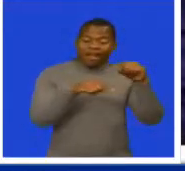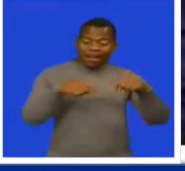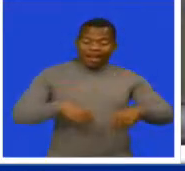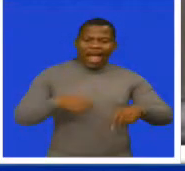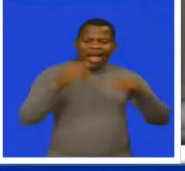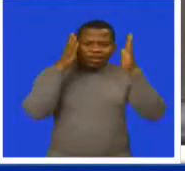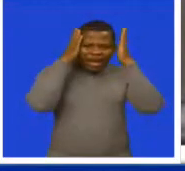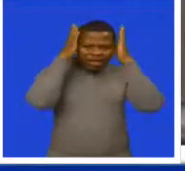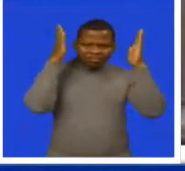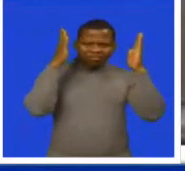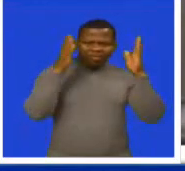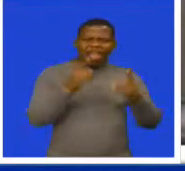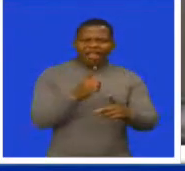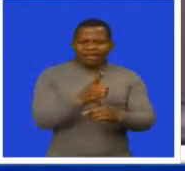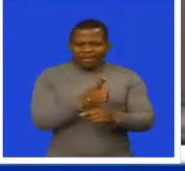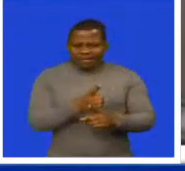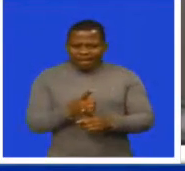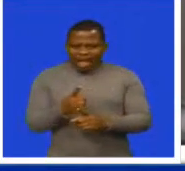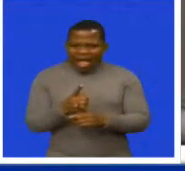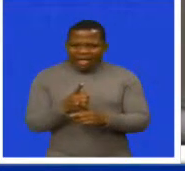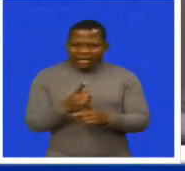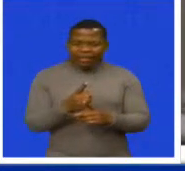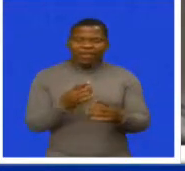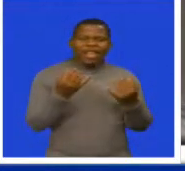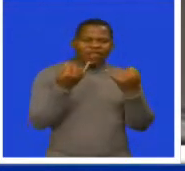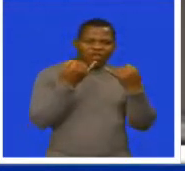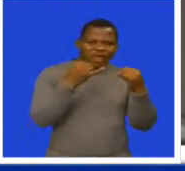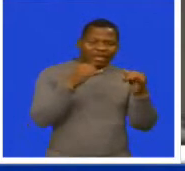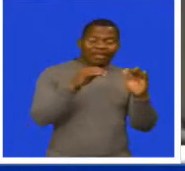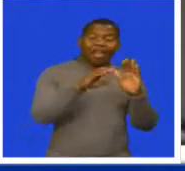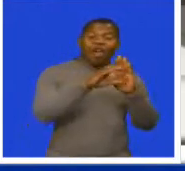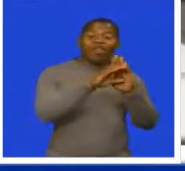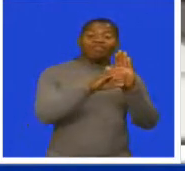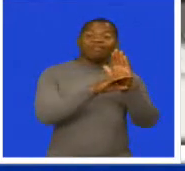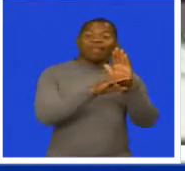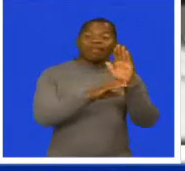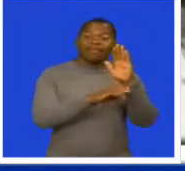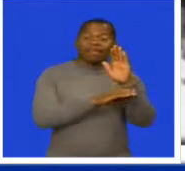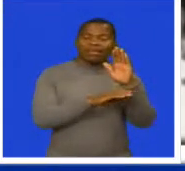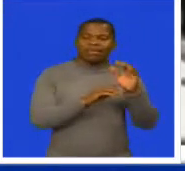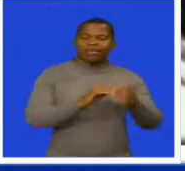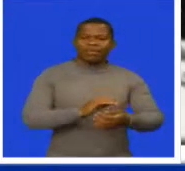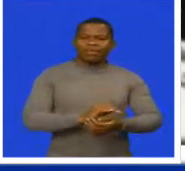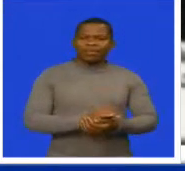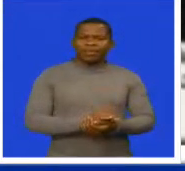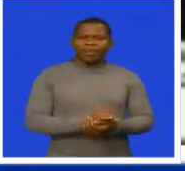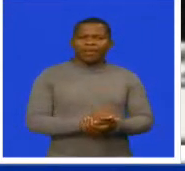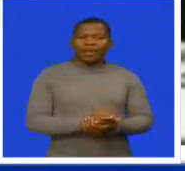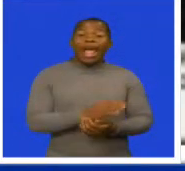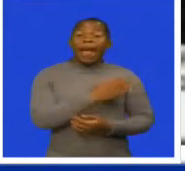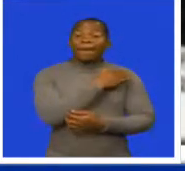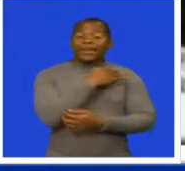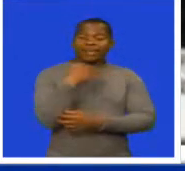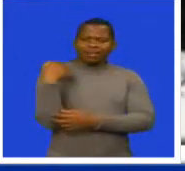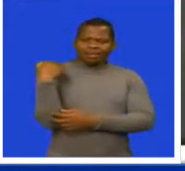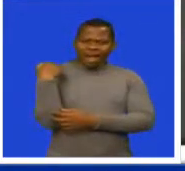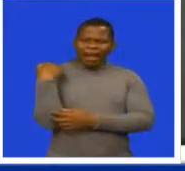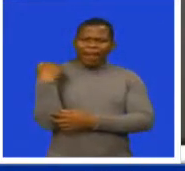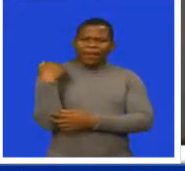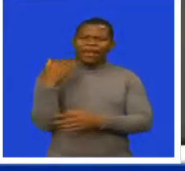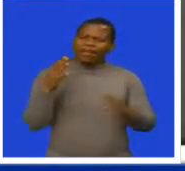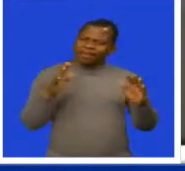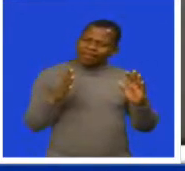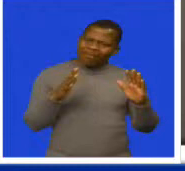sisekelo induna yetemthetho pholile shakhantu iyabudumisa budlelwano leyithi bayafunza impela ngemthetho waseNdiya